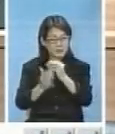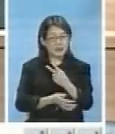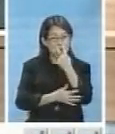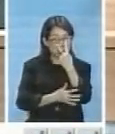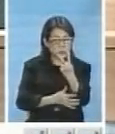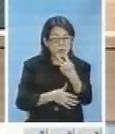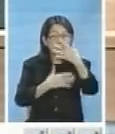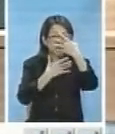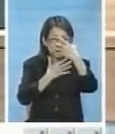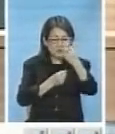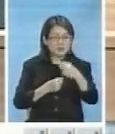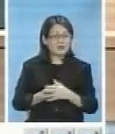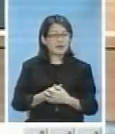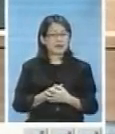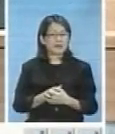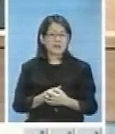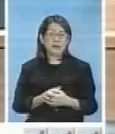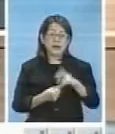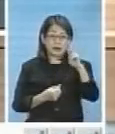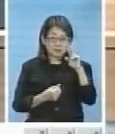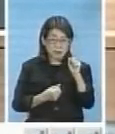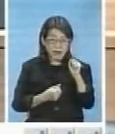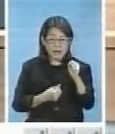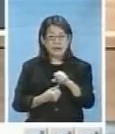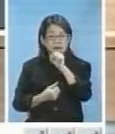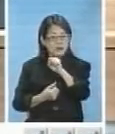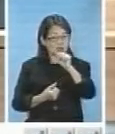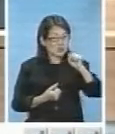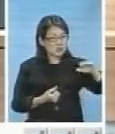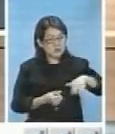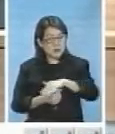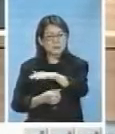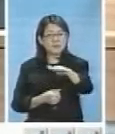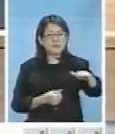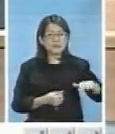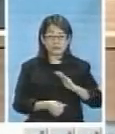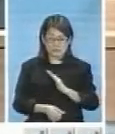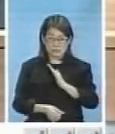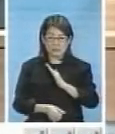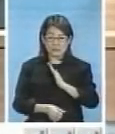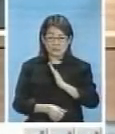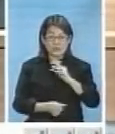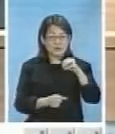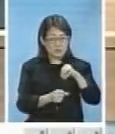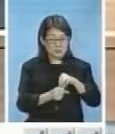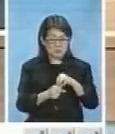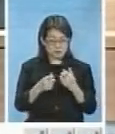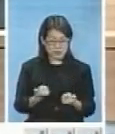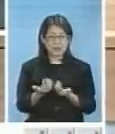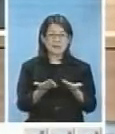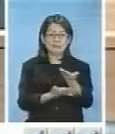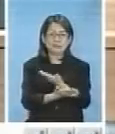ใจว่าสภาและสมาชิกผู้ทรงเกียรติในสภาแห่งนี้จะมีการพิจารณางบประม